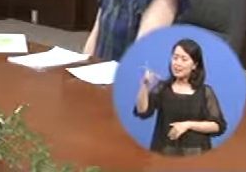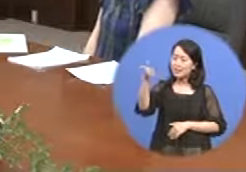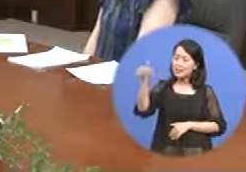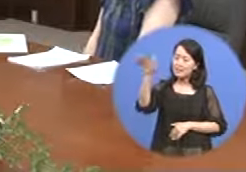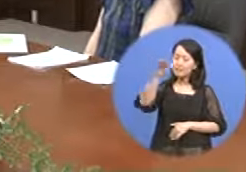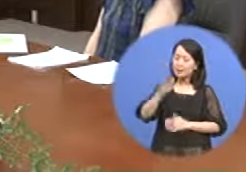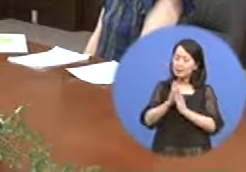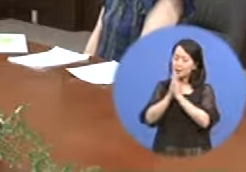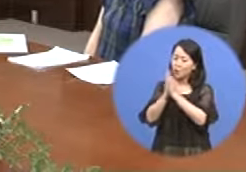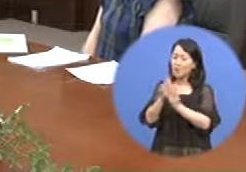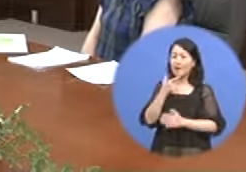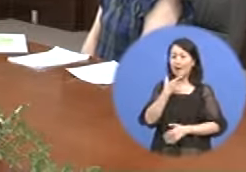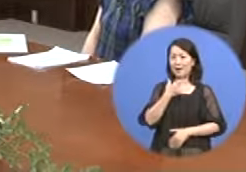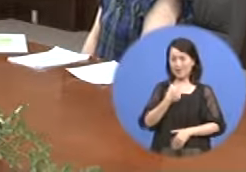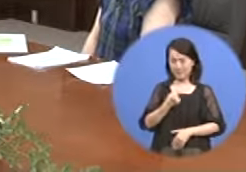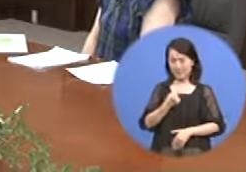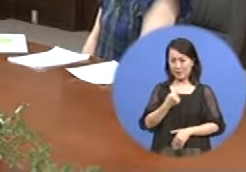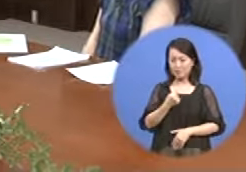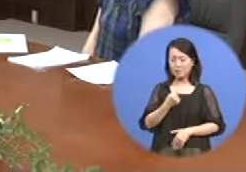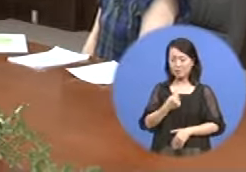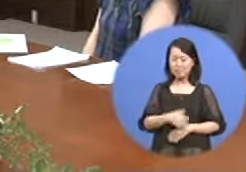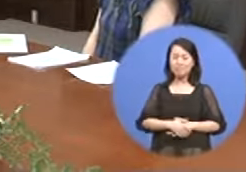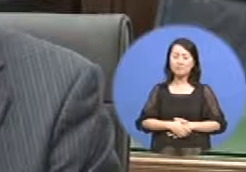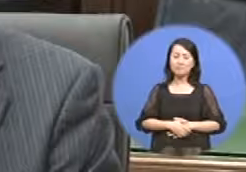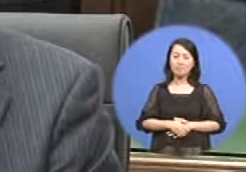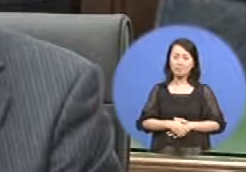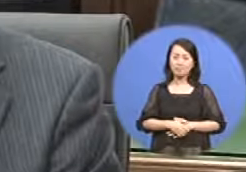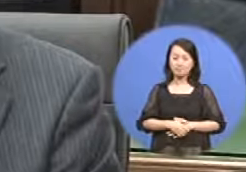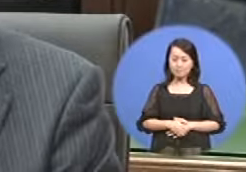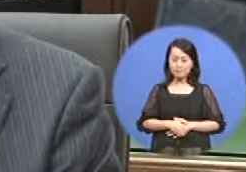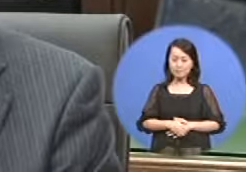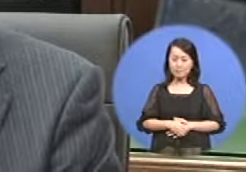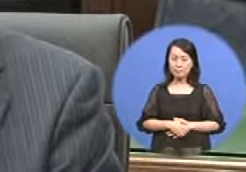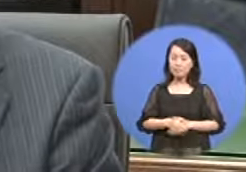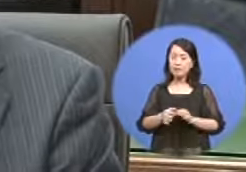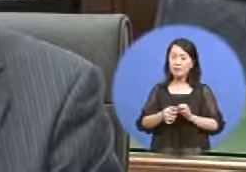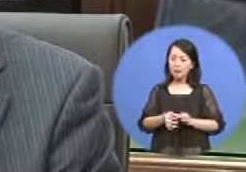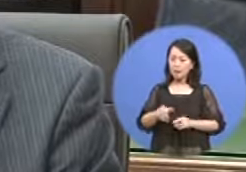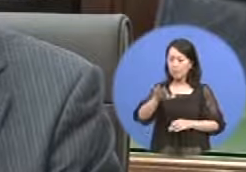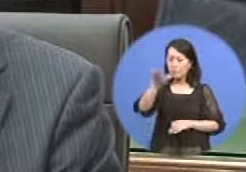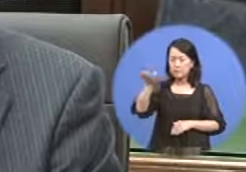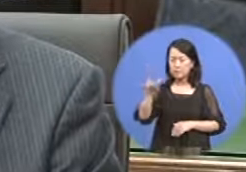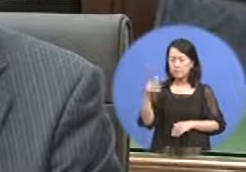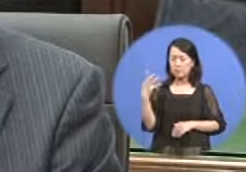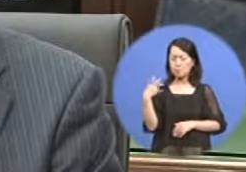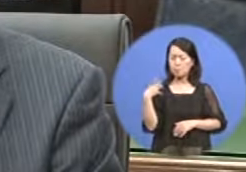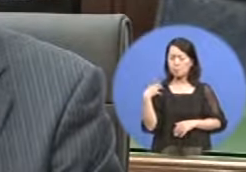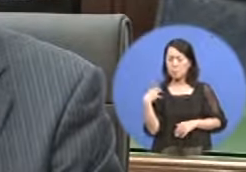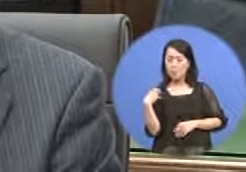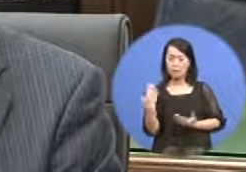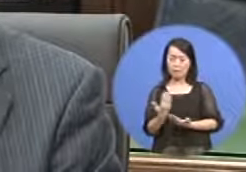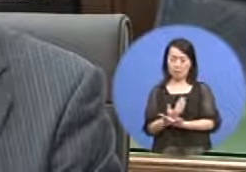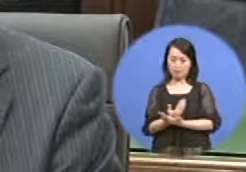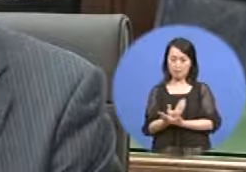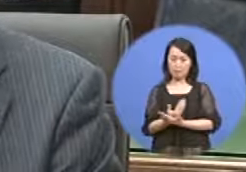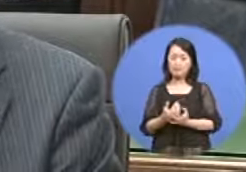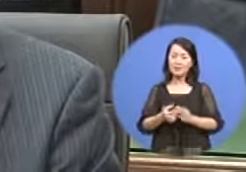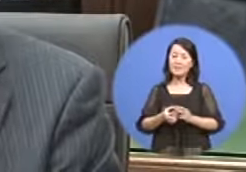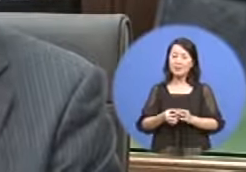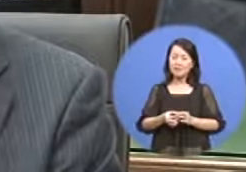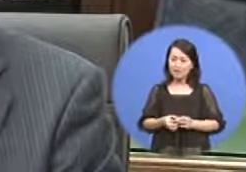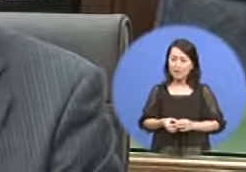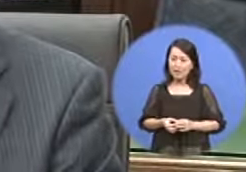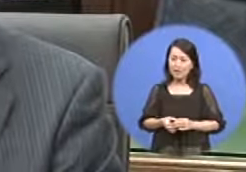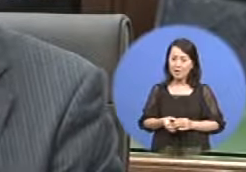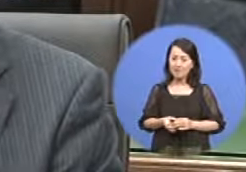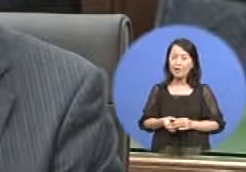皆さんもそのつもりでやってくださるということになってるわけです。はい、別のところではもう少しこう例えば管理的なところとか、